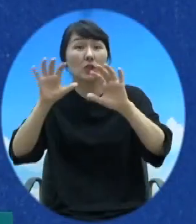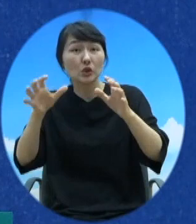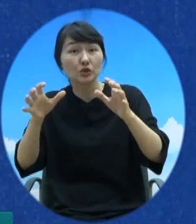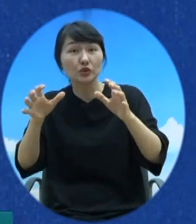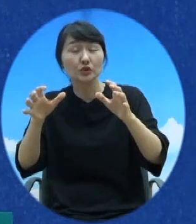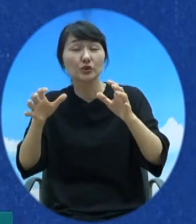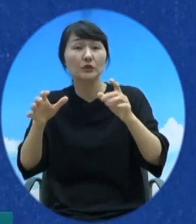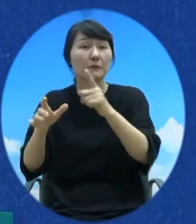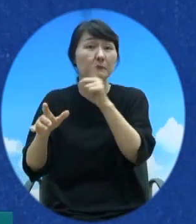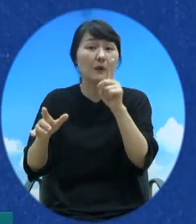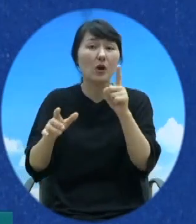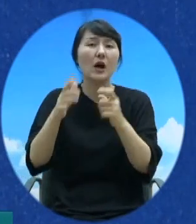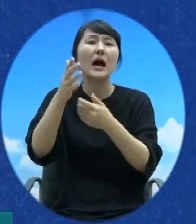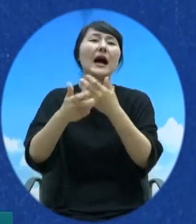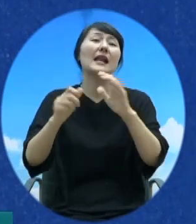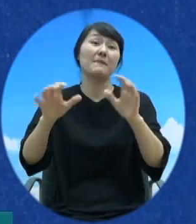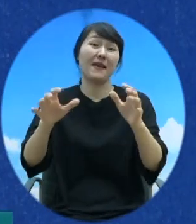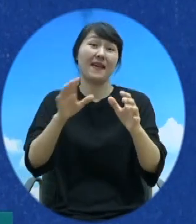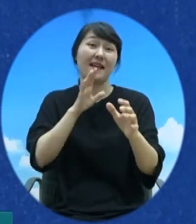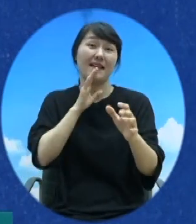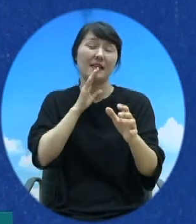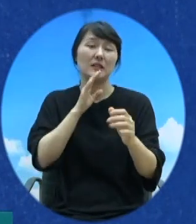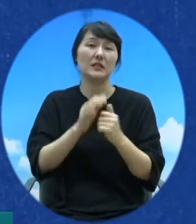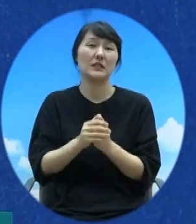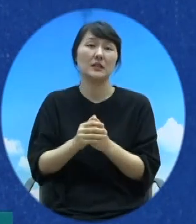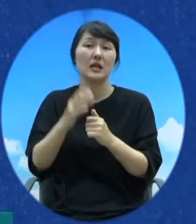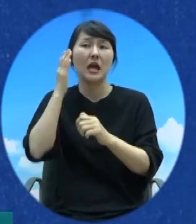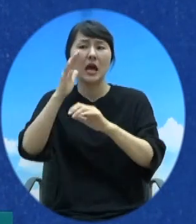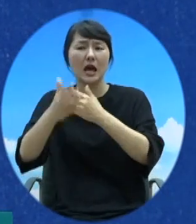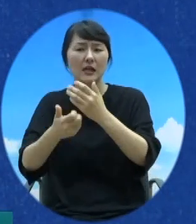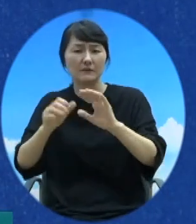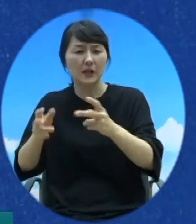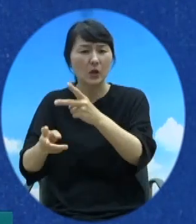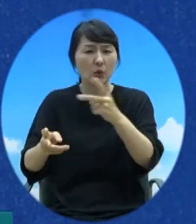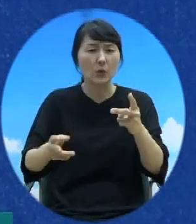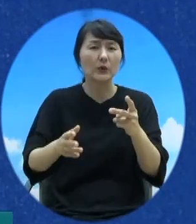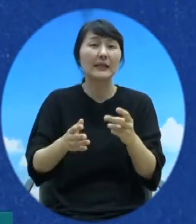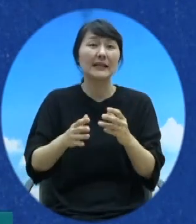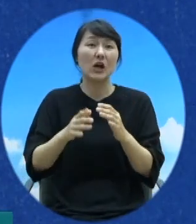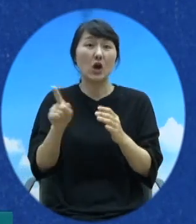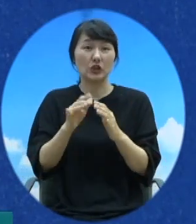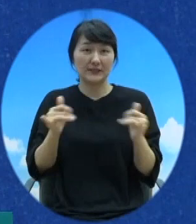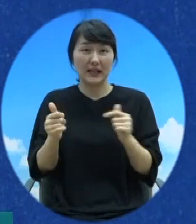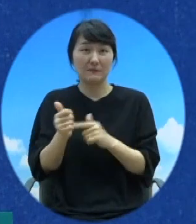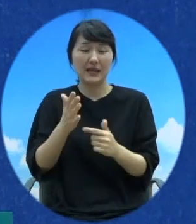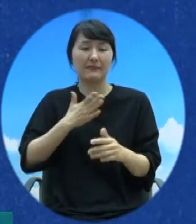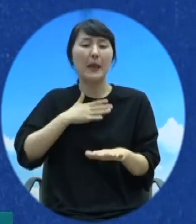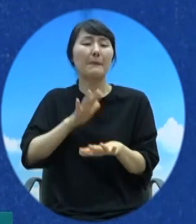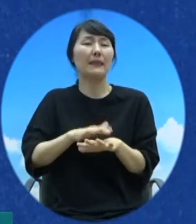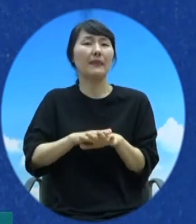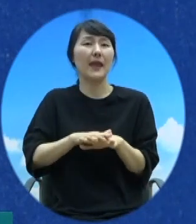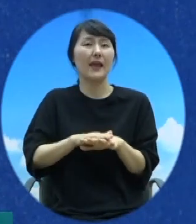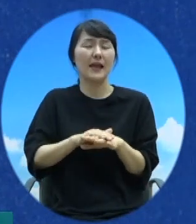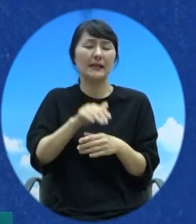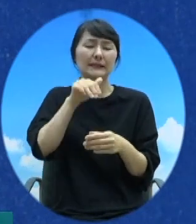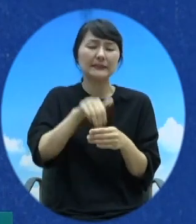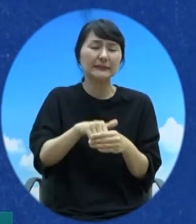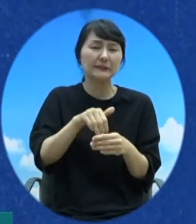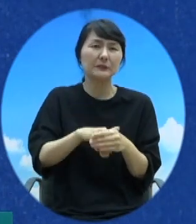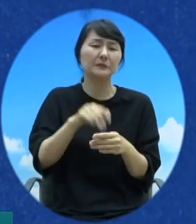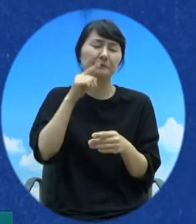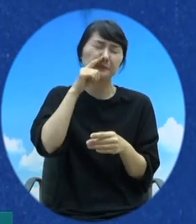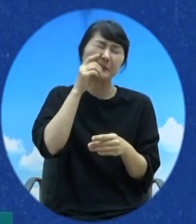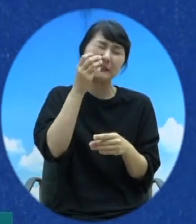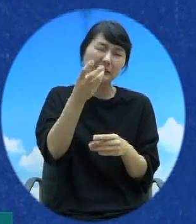천국은 하나님의 나라는 마치 사람이 자기 밭에 갖다 심은